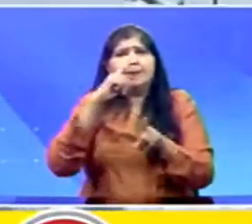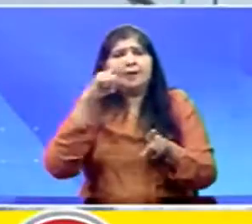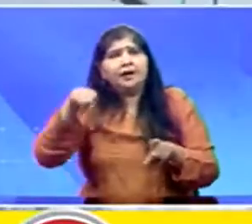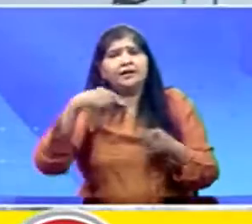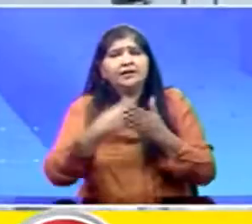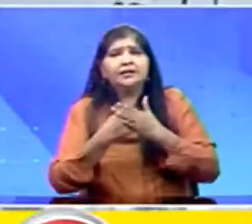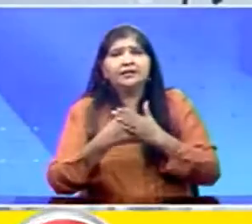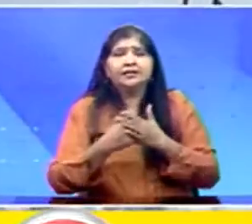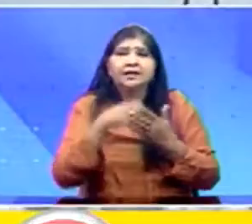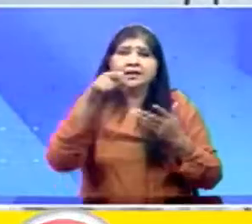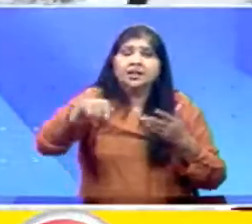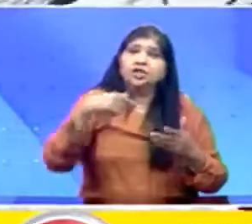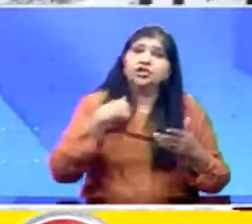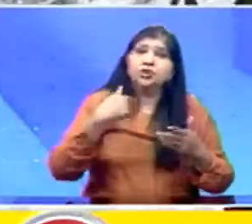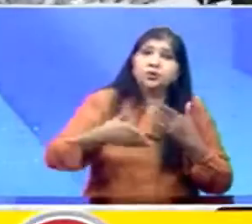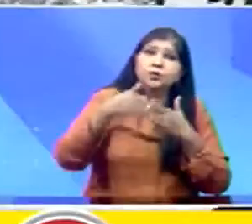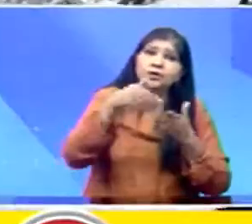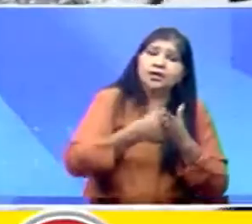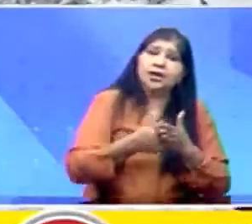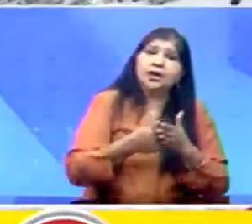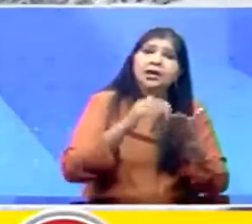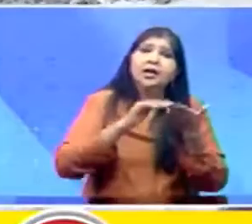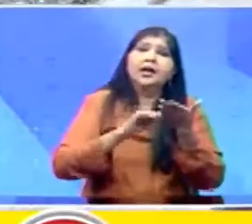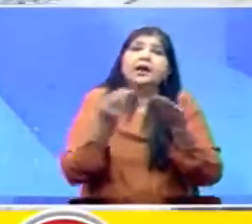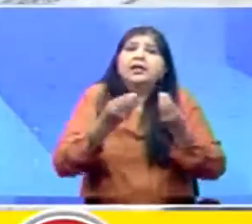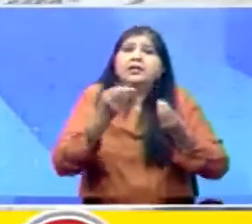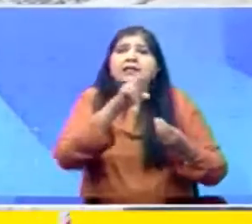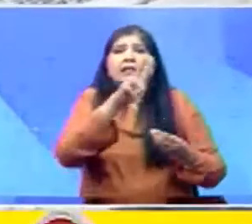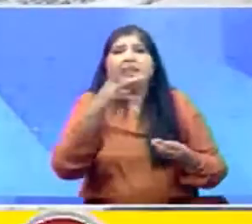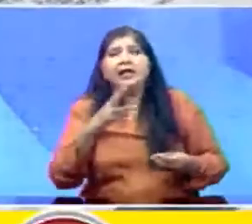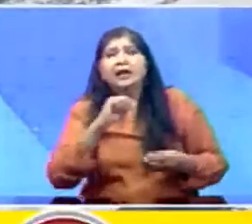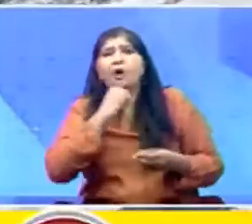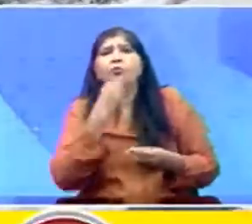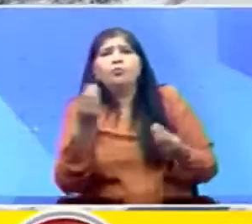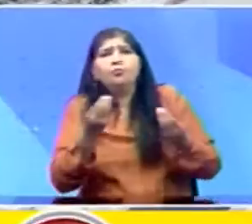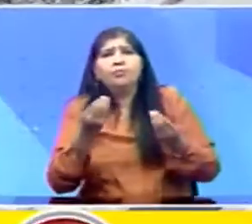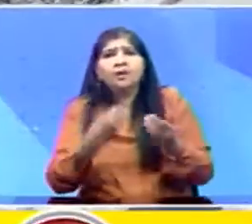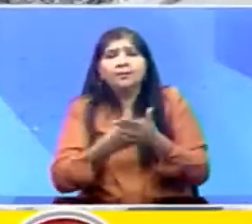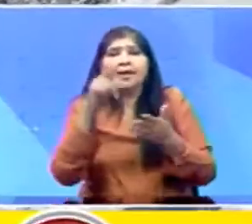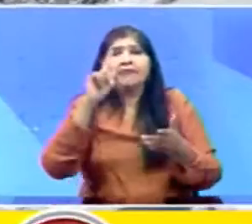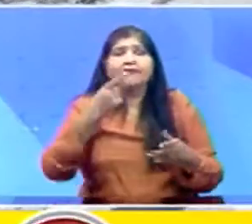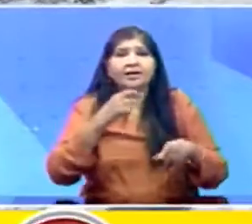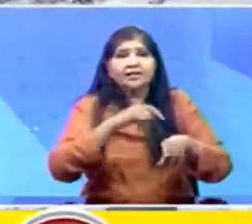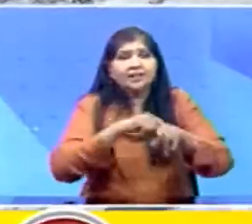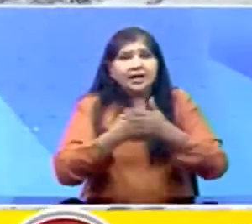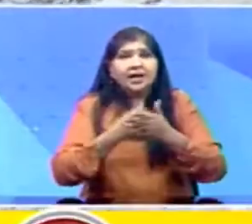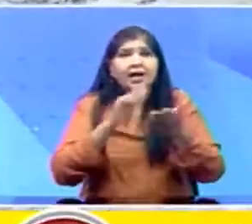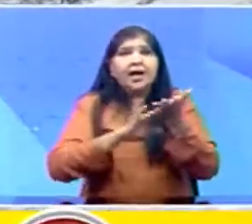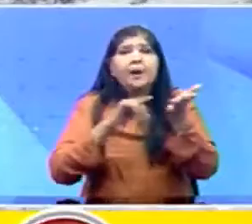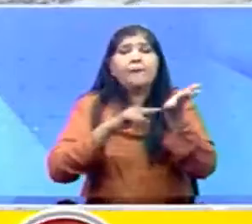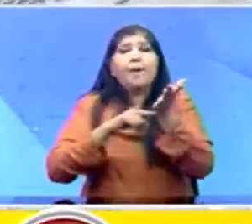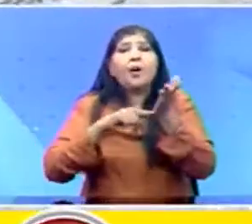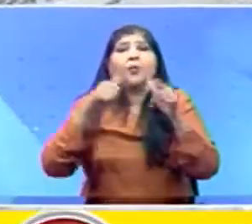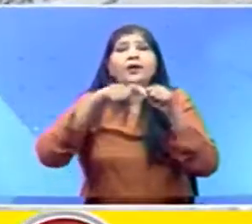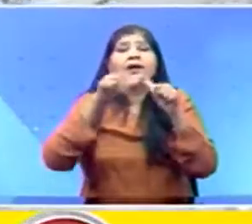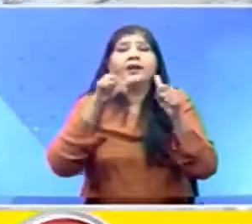जिन्होंने महतेरा साल की उम्मर में माउंट एवरेश्ट पर जीत हासिल